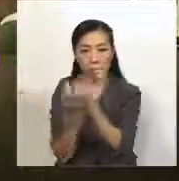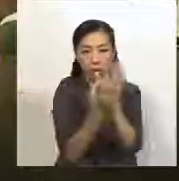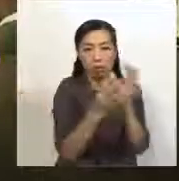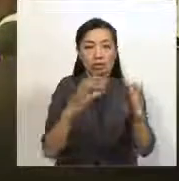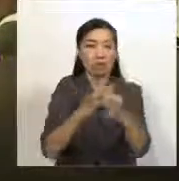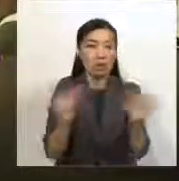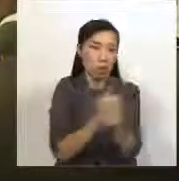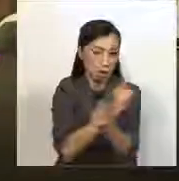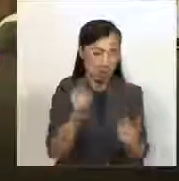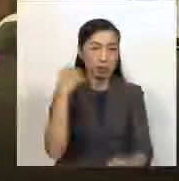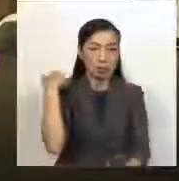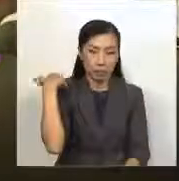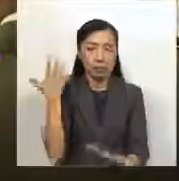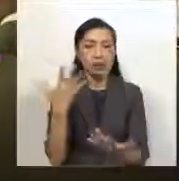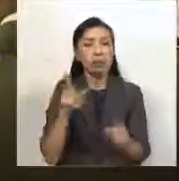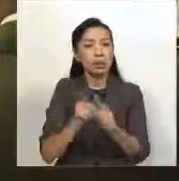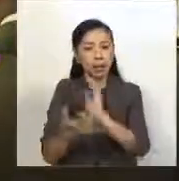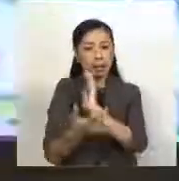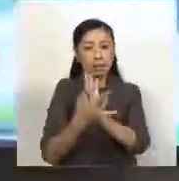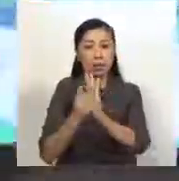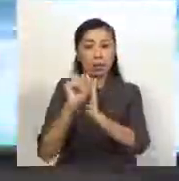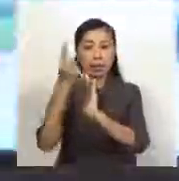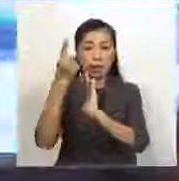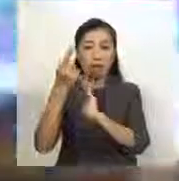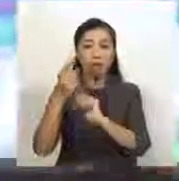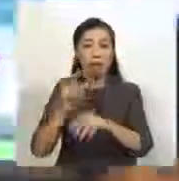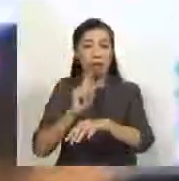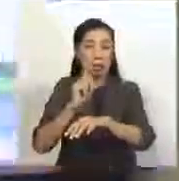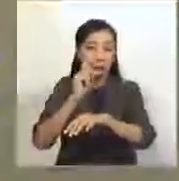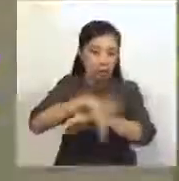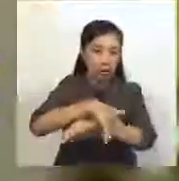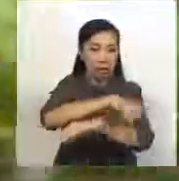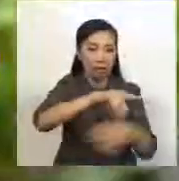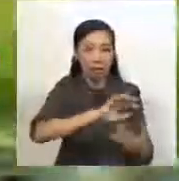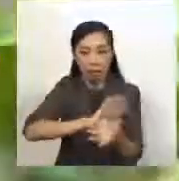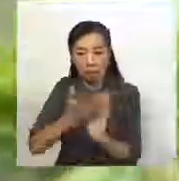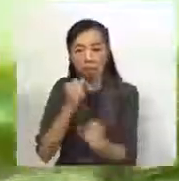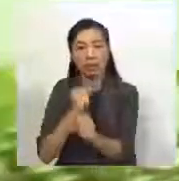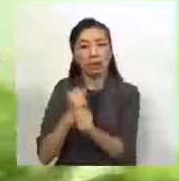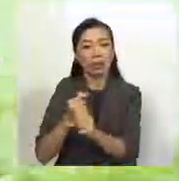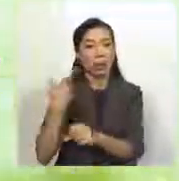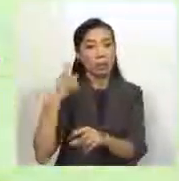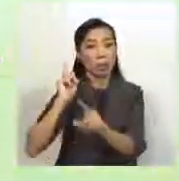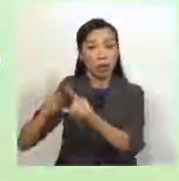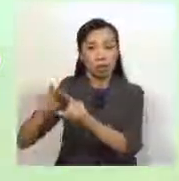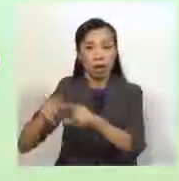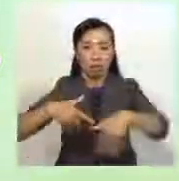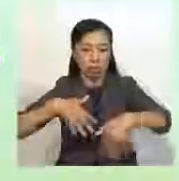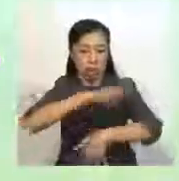มั่นคงและสังคมโลกรวมถึงการนำเทคโนโลยีดิจิทัลมาใช้ในทุกภาคส่วนทำให้ประชาชนต้อง